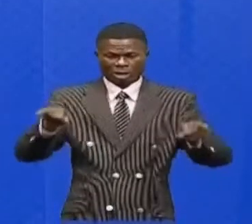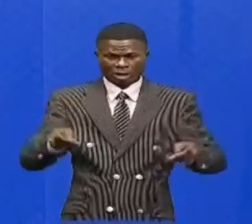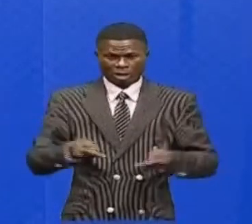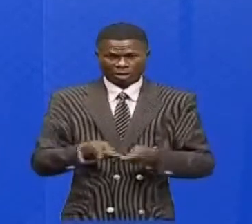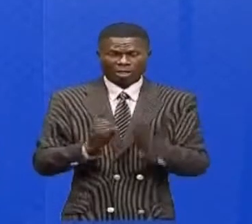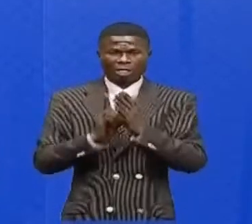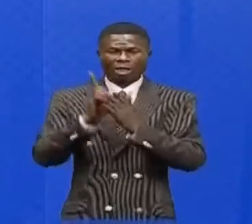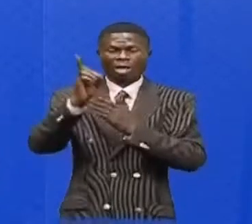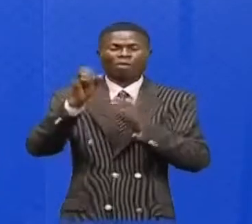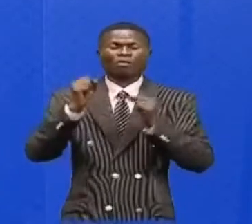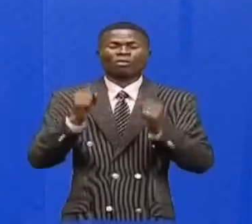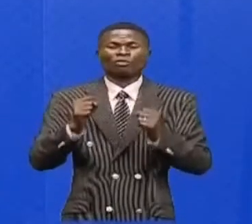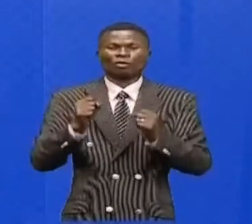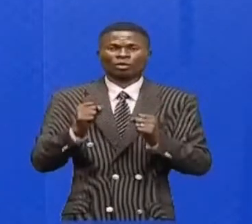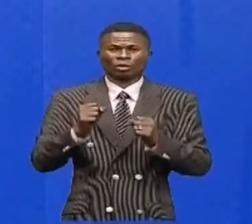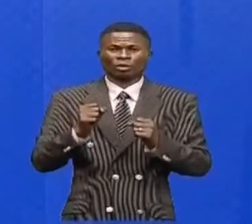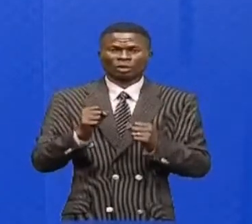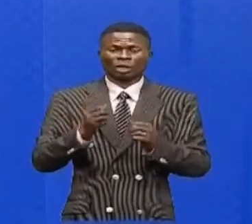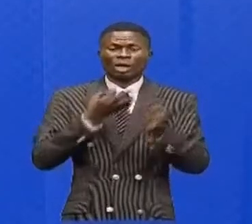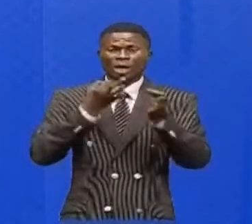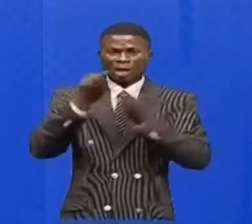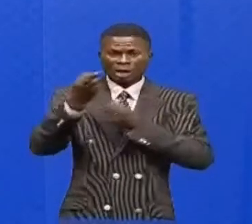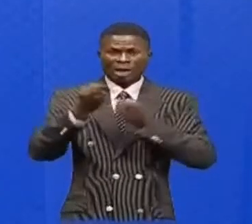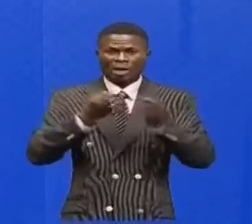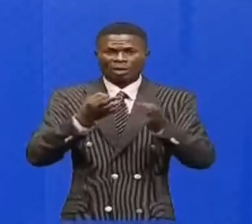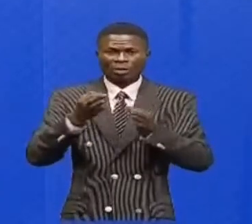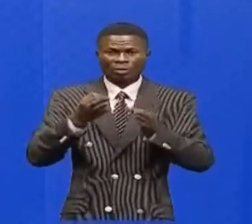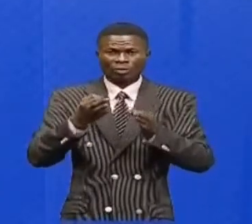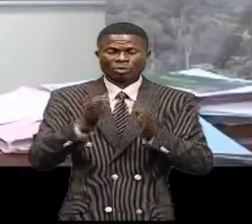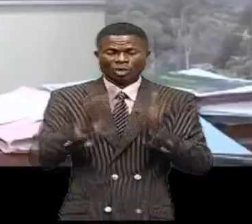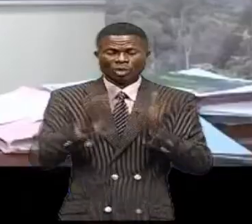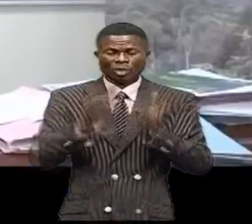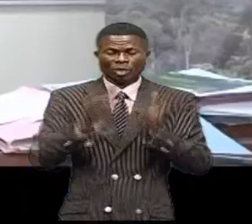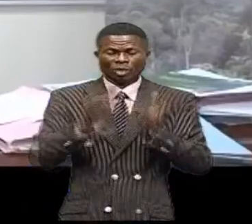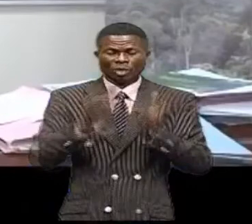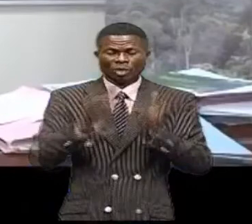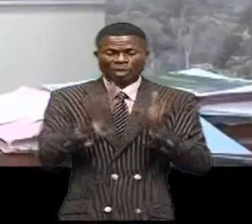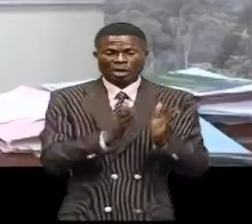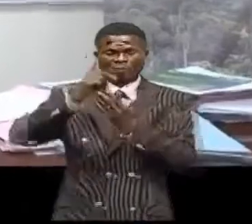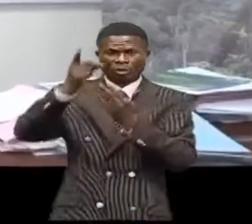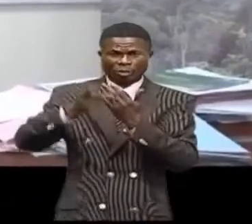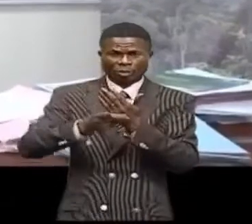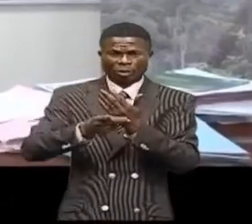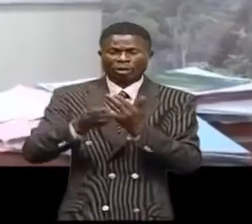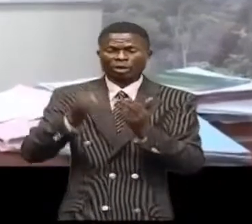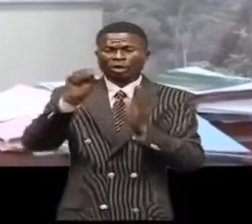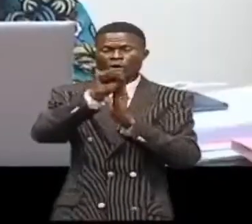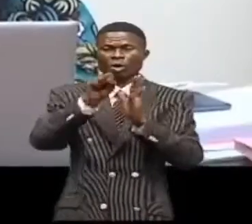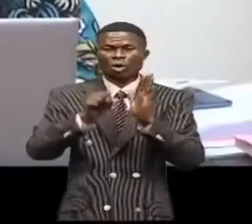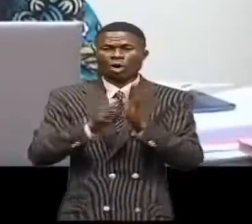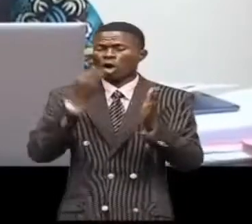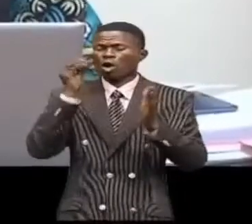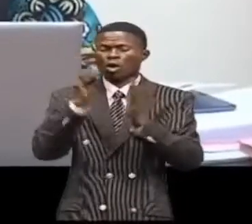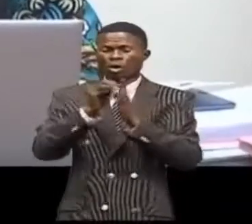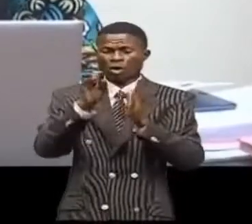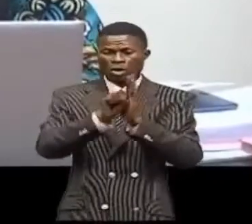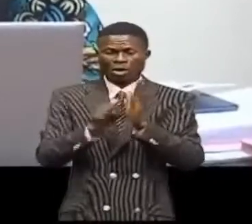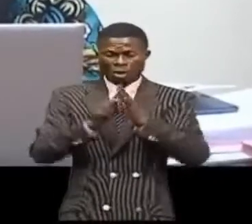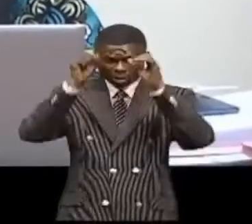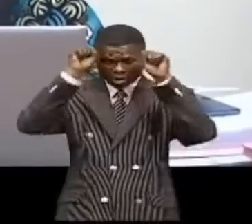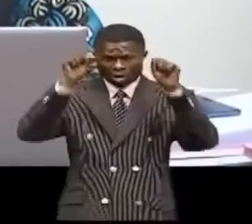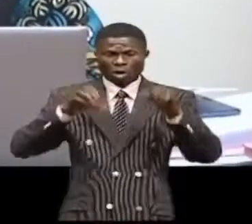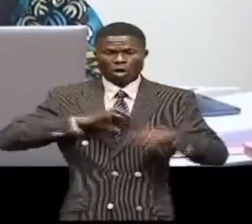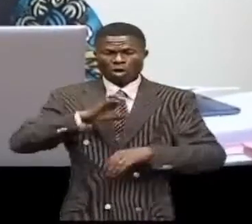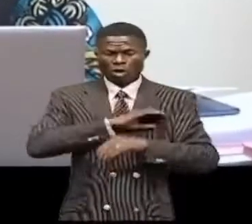Développement Durable, a précisé qu'elle a élaboré L'annonce présidentielle mettant en place le